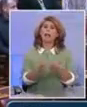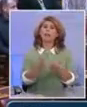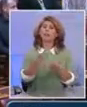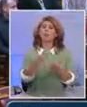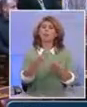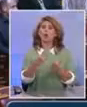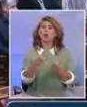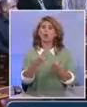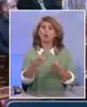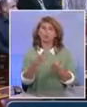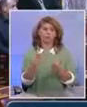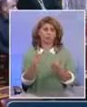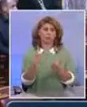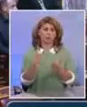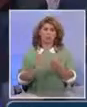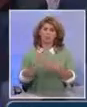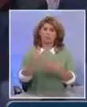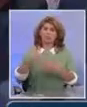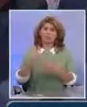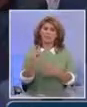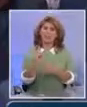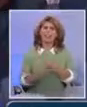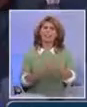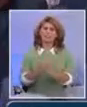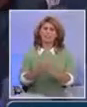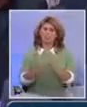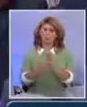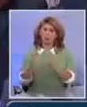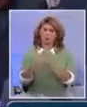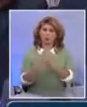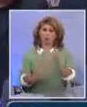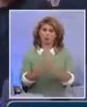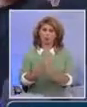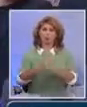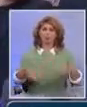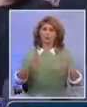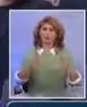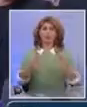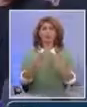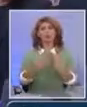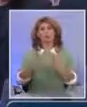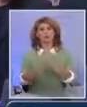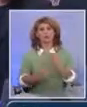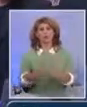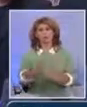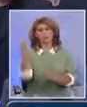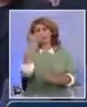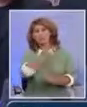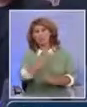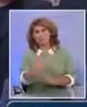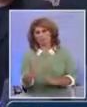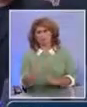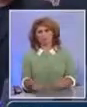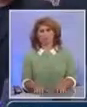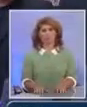αναπτύχθηκε κατά τις τελευταίες δεκαετίες του 18ου αιώνα και τις πρώτες του 19ου. Μέγα ψεύδος.